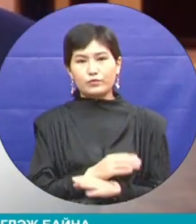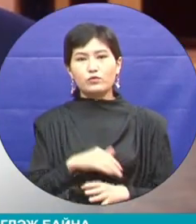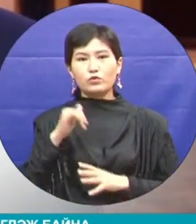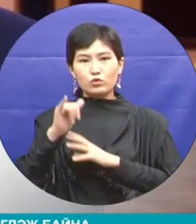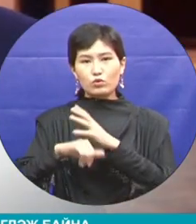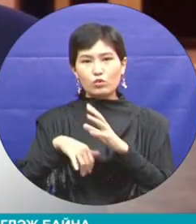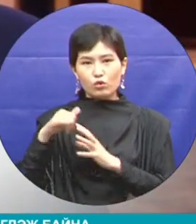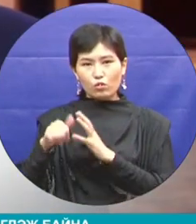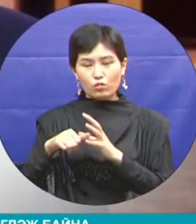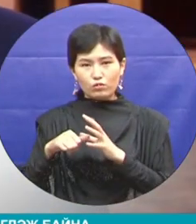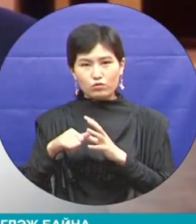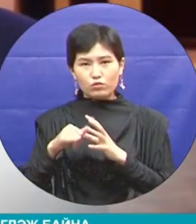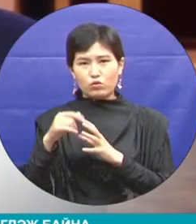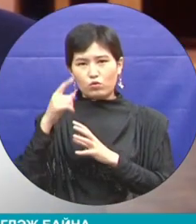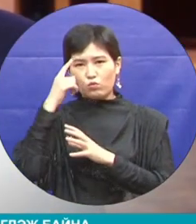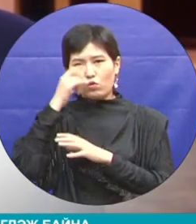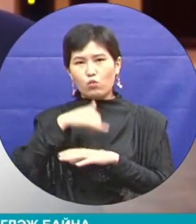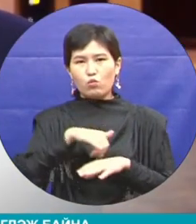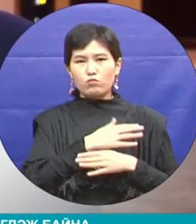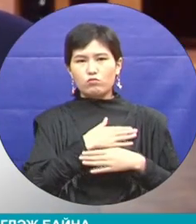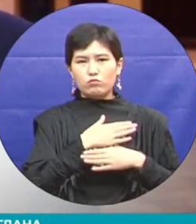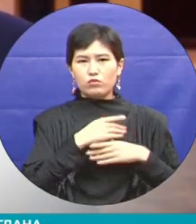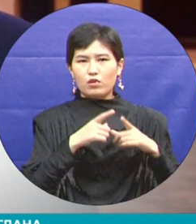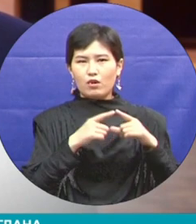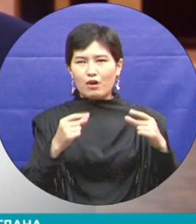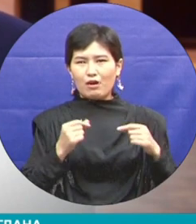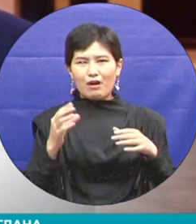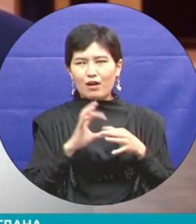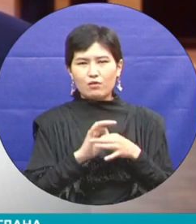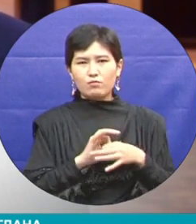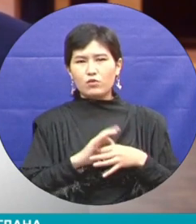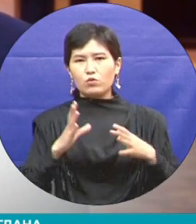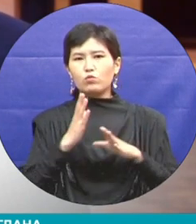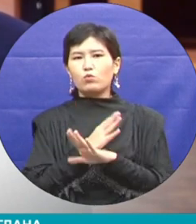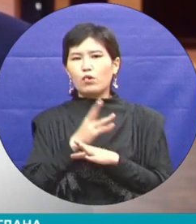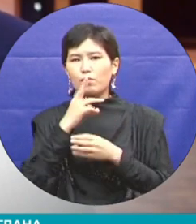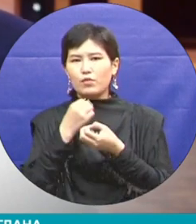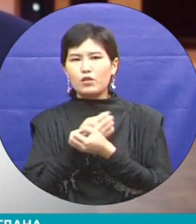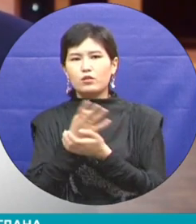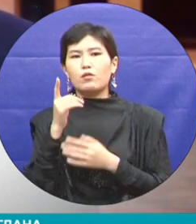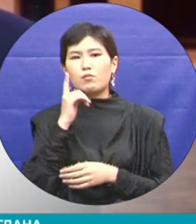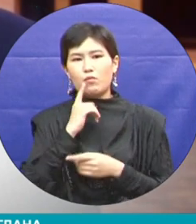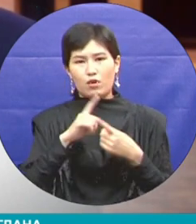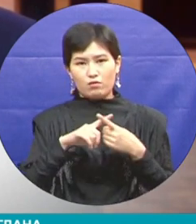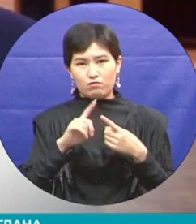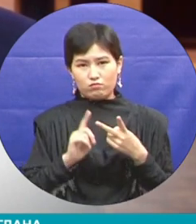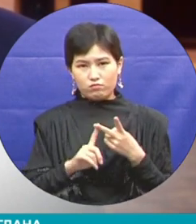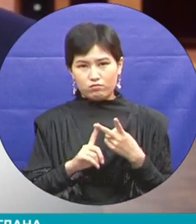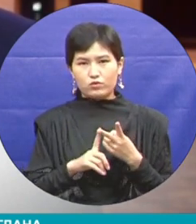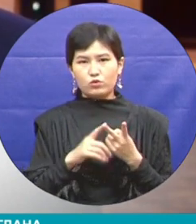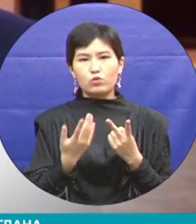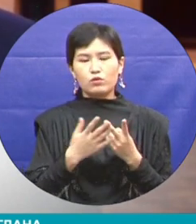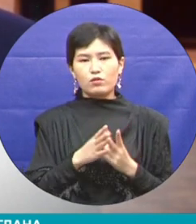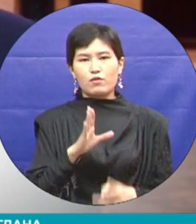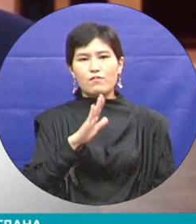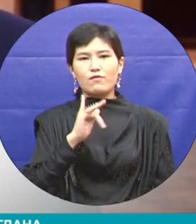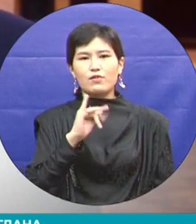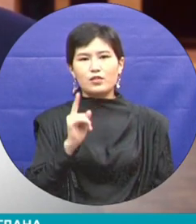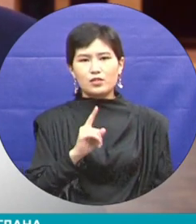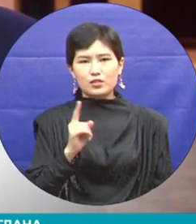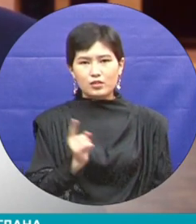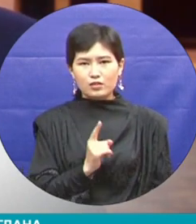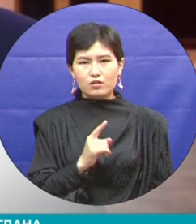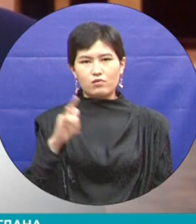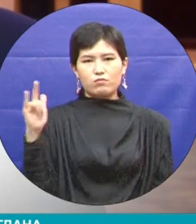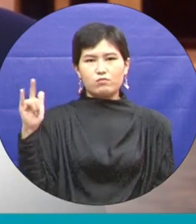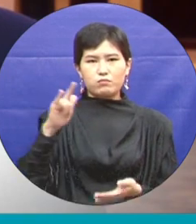төвшинд Монгол улс хилэн нээсэн гэдгийг элчин сайдуудаараа дамжуулж бас мэдгэдэх. Хоёрдоорт бол виз болон одоо агаарын төврийн либералчтай